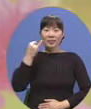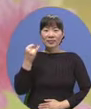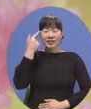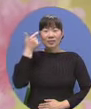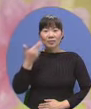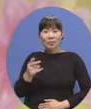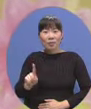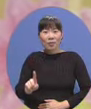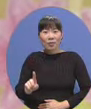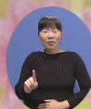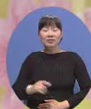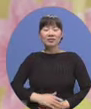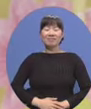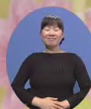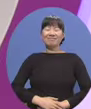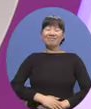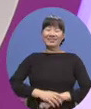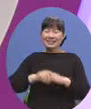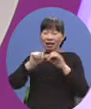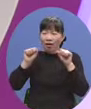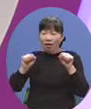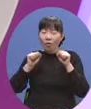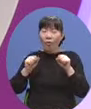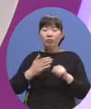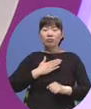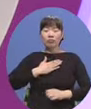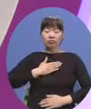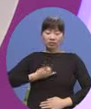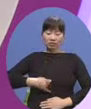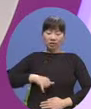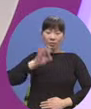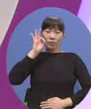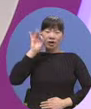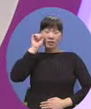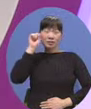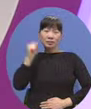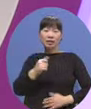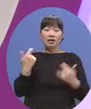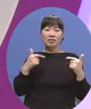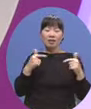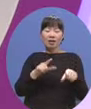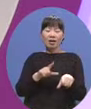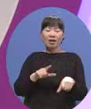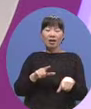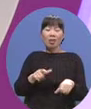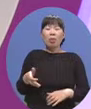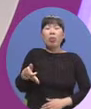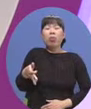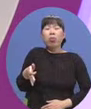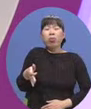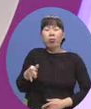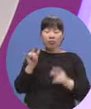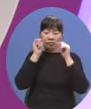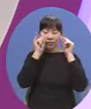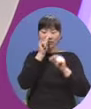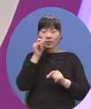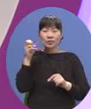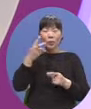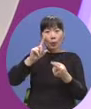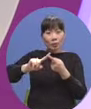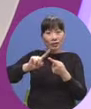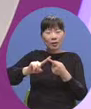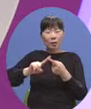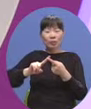받아볼까요? 동현이 어머니. 네. 네, 안녕하세요. 저희 아이는 새벽에 항상 쉬가 마렵다고 깨거나 아니면 그냥